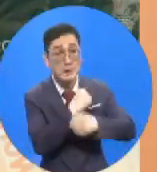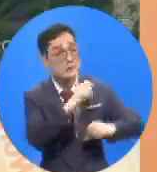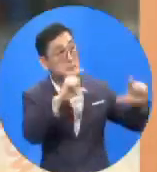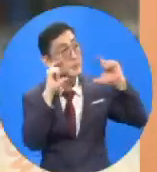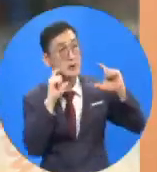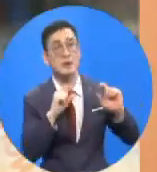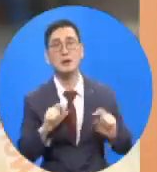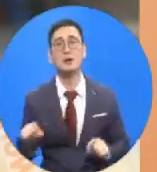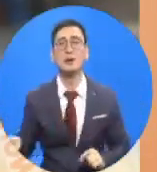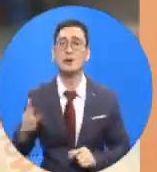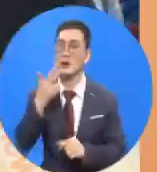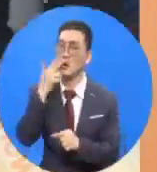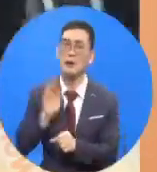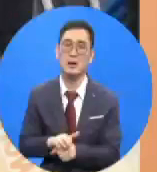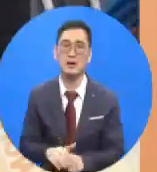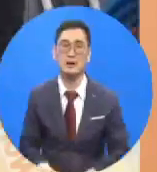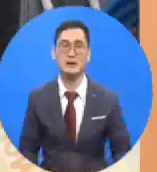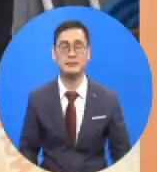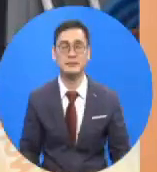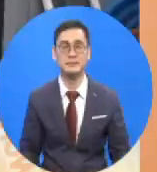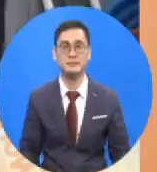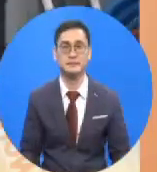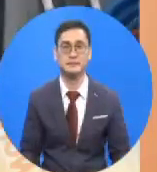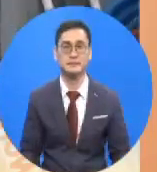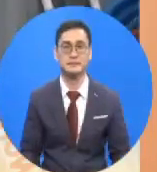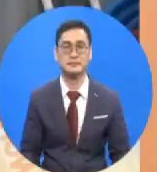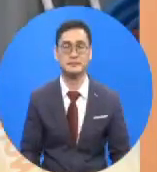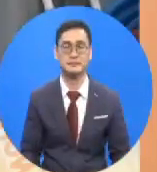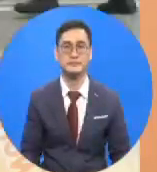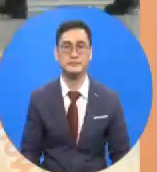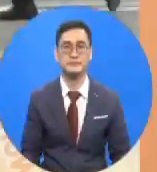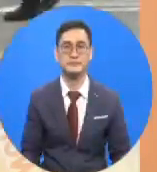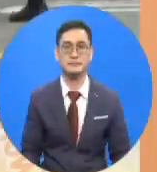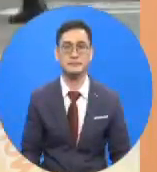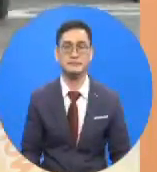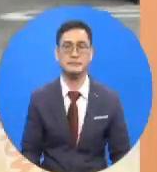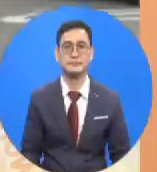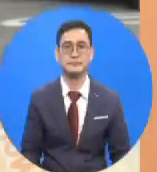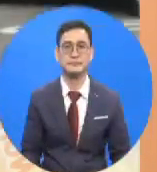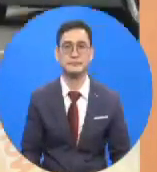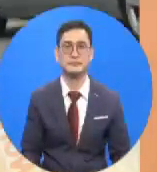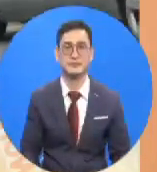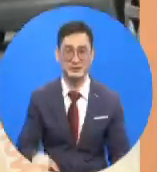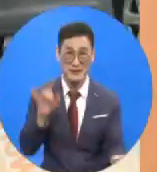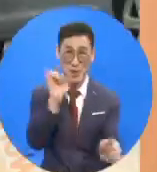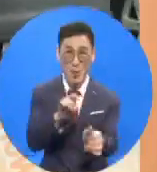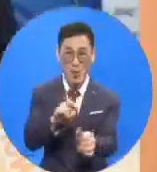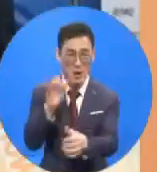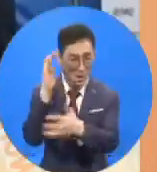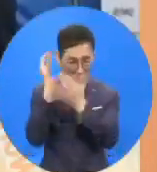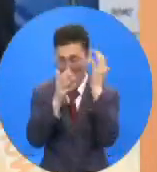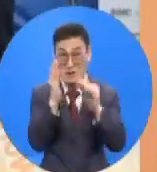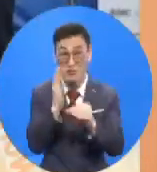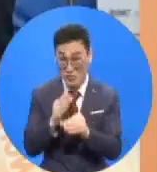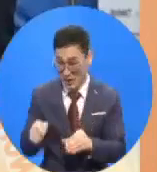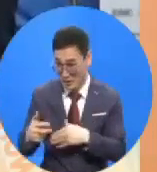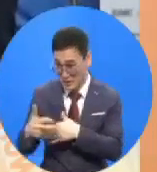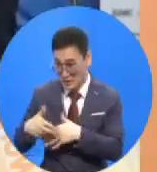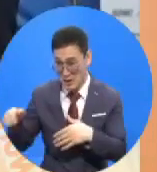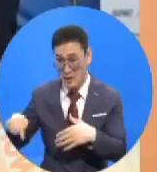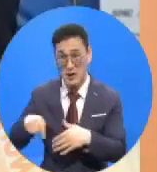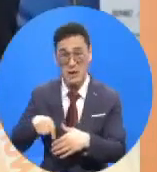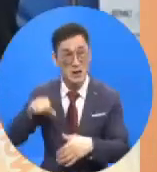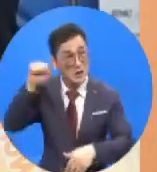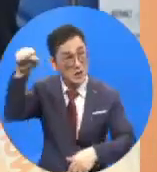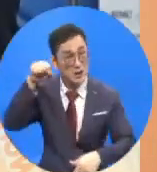상황에서는 정도 이제 대화가 필요한 것이고 또 하나는 엄 물론 지금 시점에 자체도 사실 좋지 않고 봅니다 특히 게 예 평상시 같으면